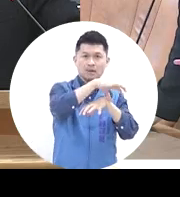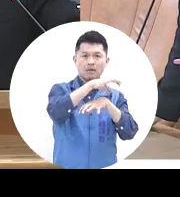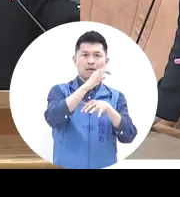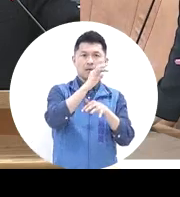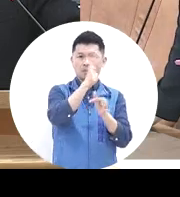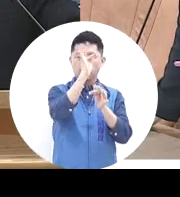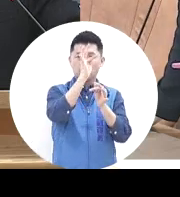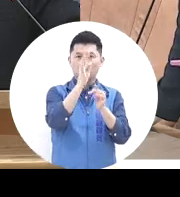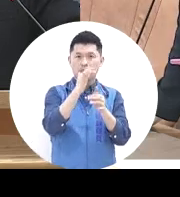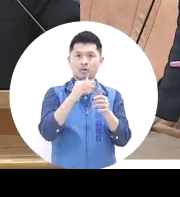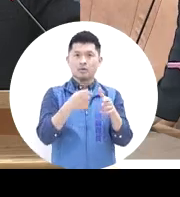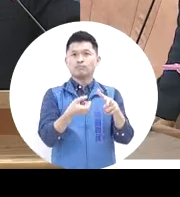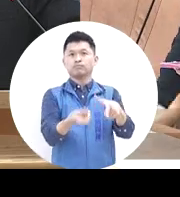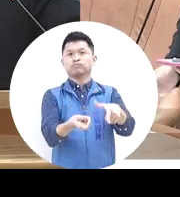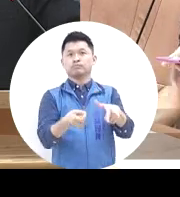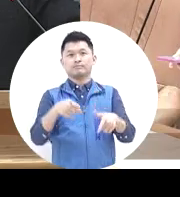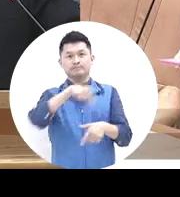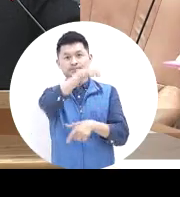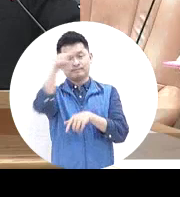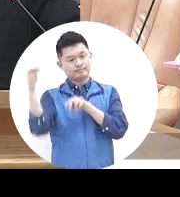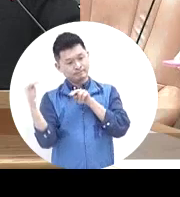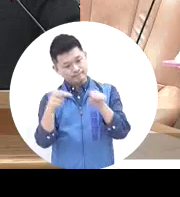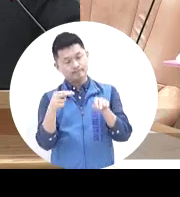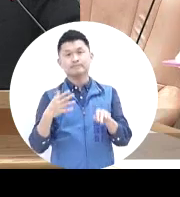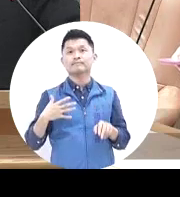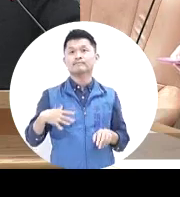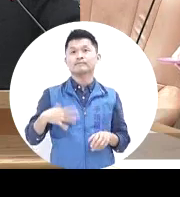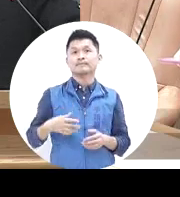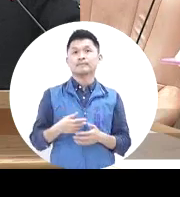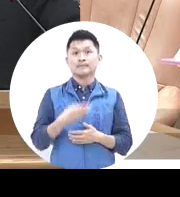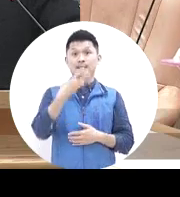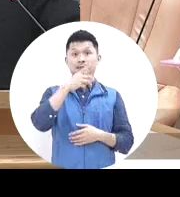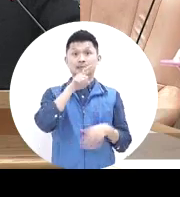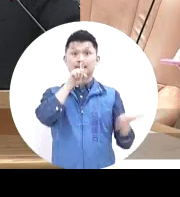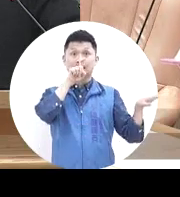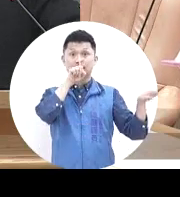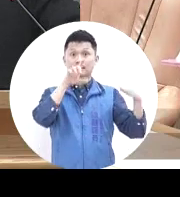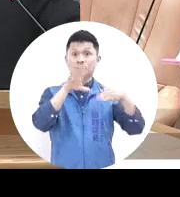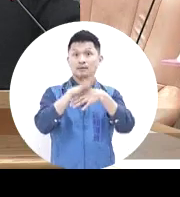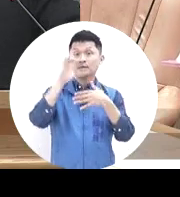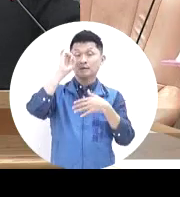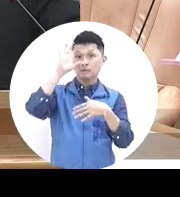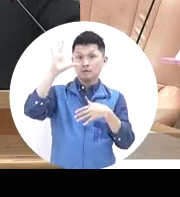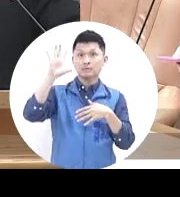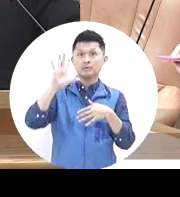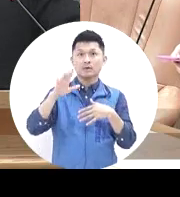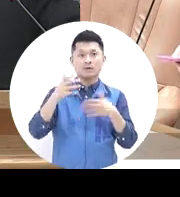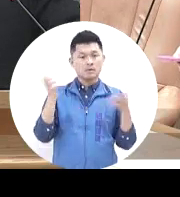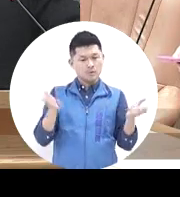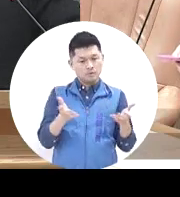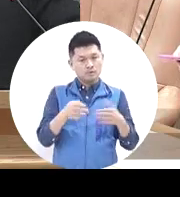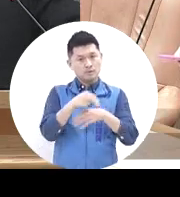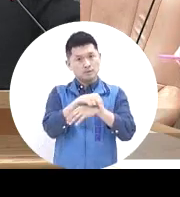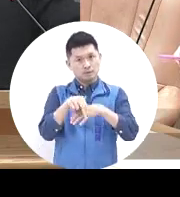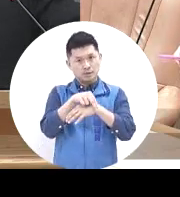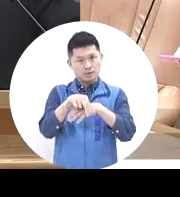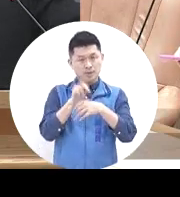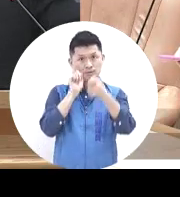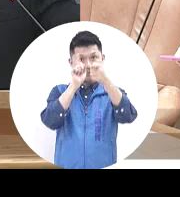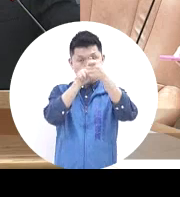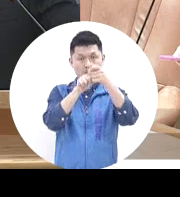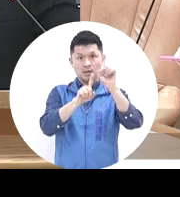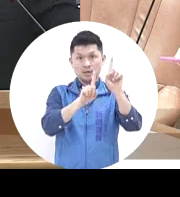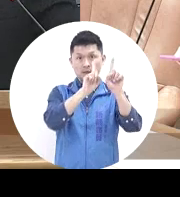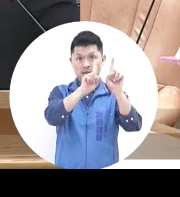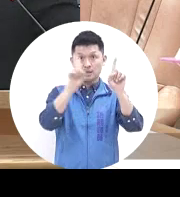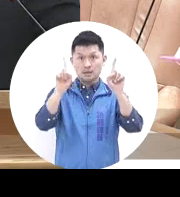家了解。所以我们整个三鹰文创的整个工程设计规划，都会朝111年底把它